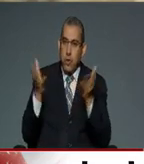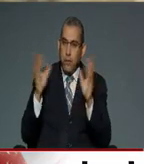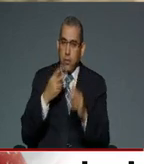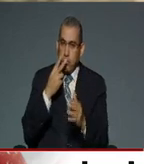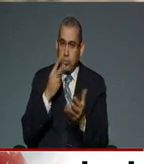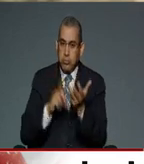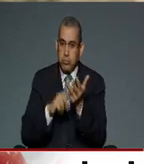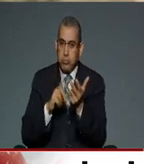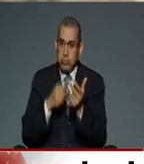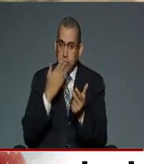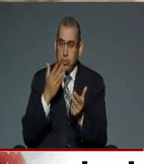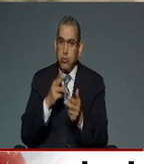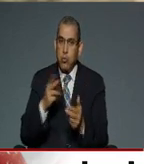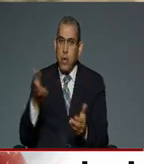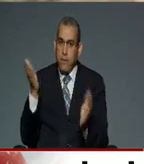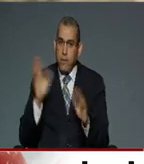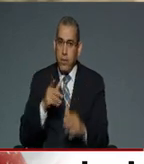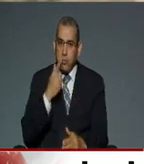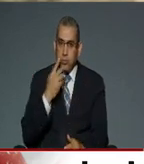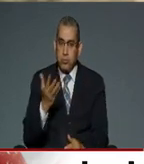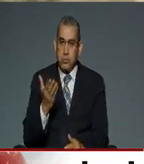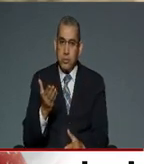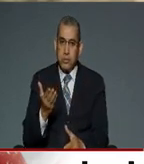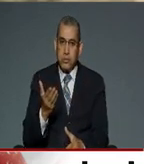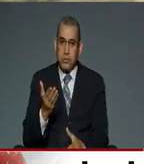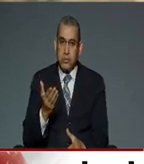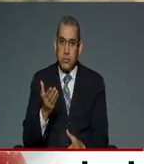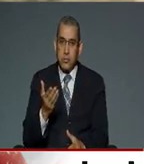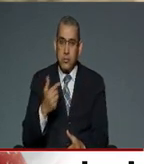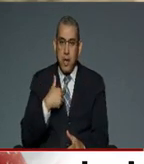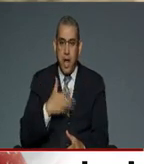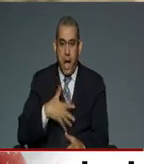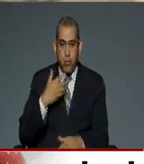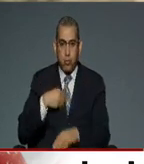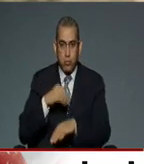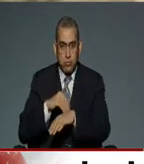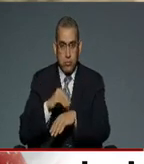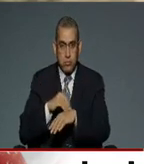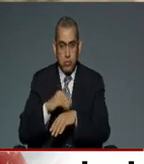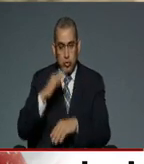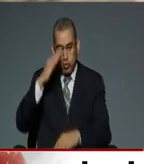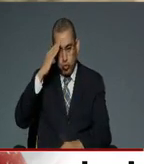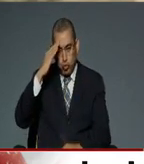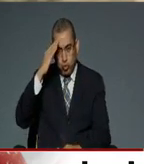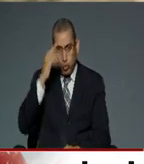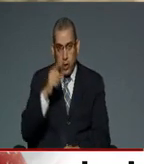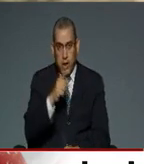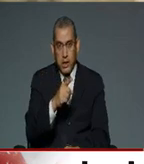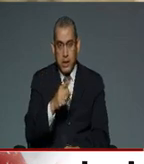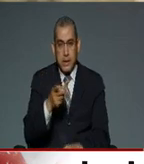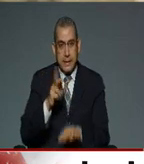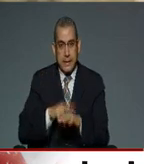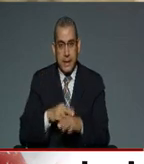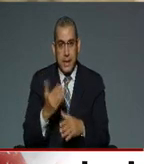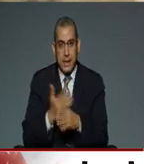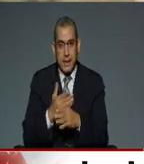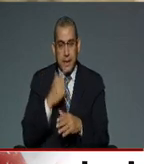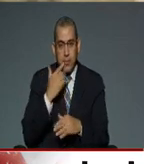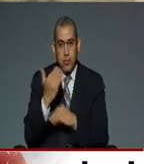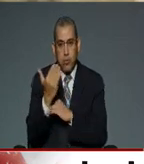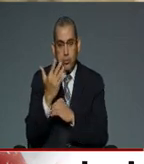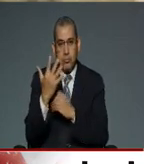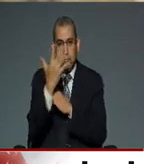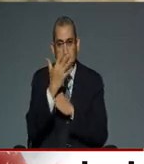منظور مختلف واود ان اشكركم مره اخرى على كرم